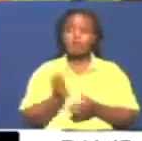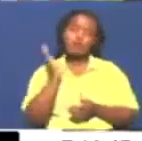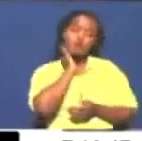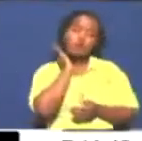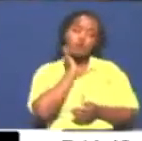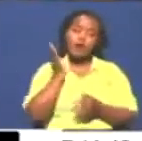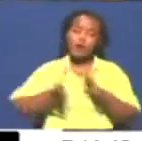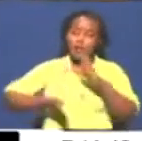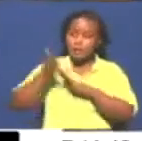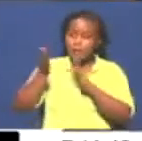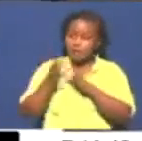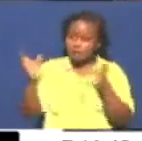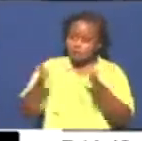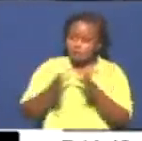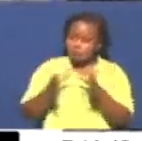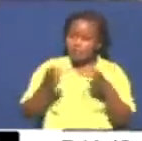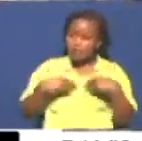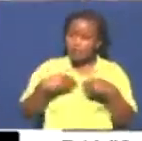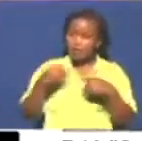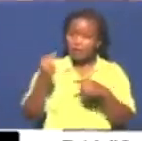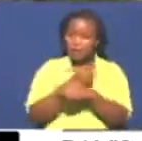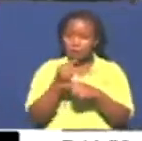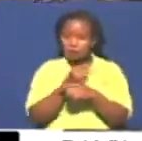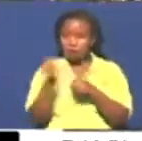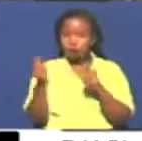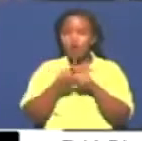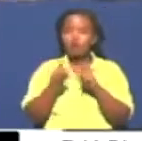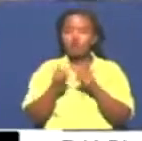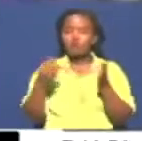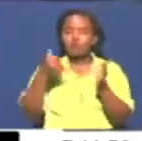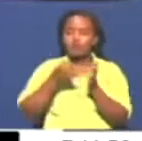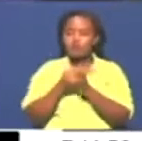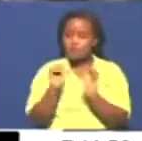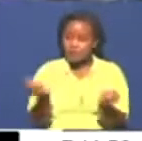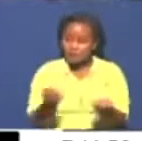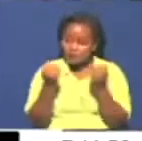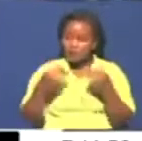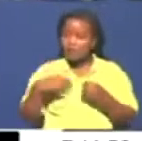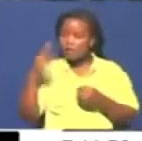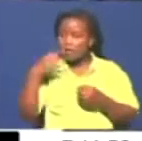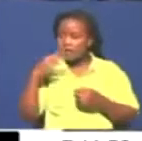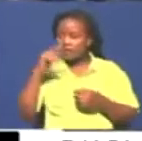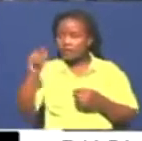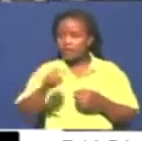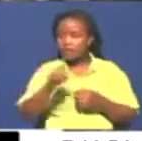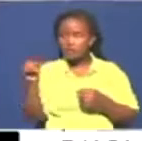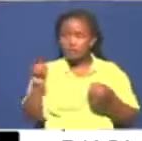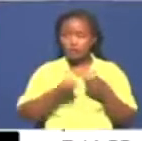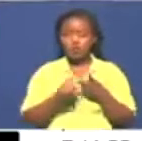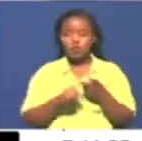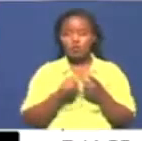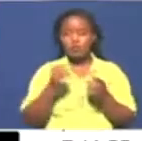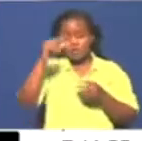imebuni kundi la uokoaji linalojumuisha Msalaba Mwekundu, Halmashauri ya Kitaifa ya Kukabiliana na Majanga, watawala wa